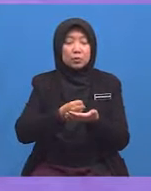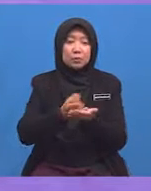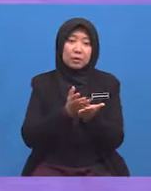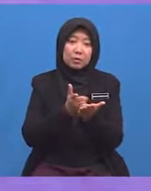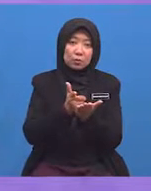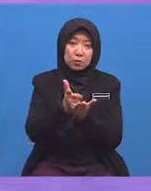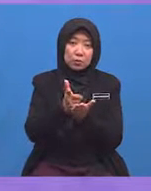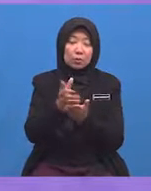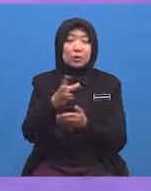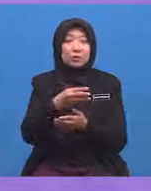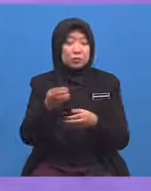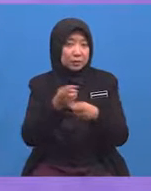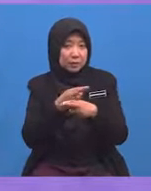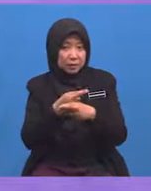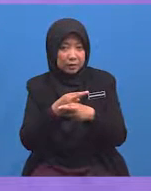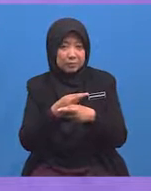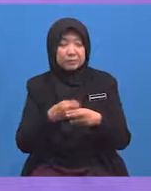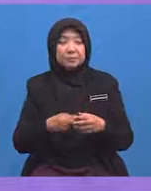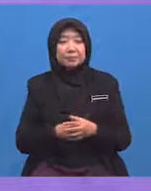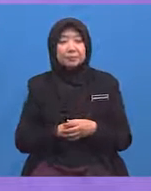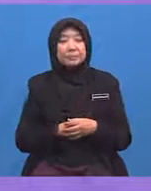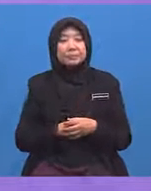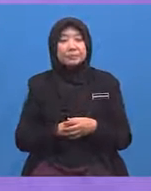dan penyelenggaraan.